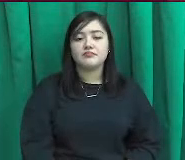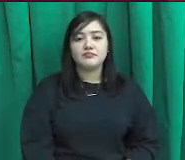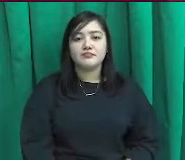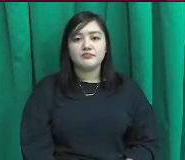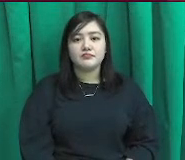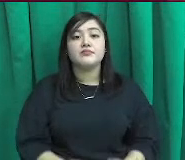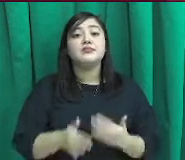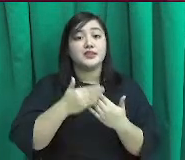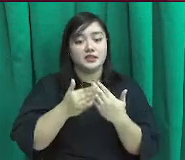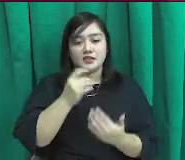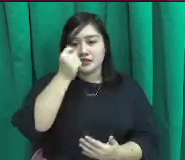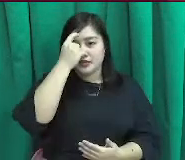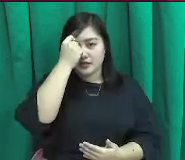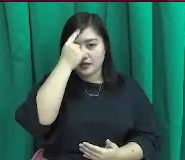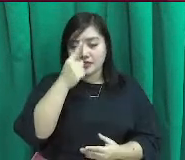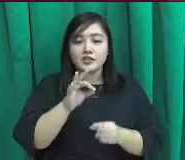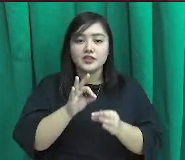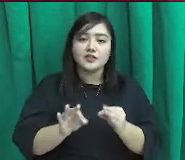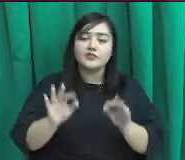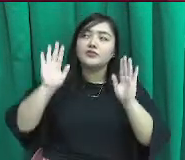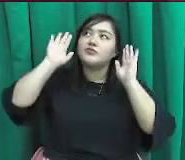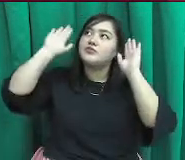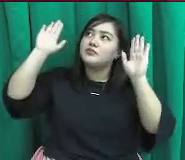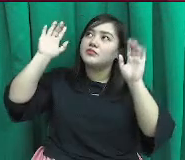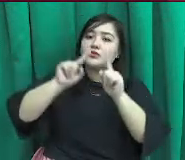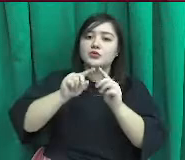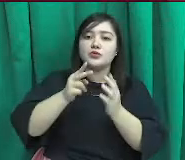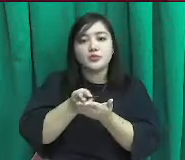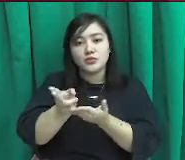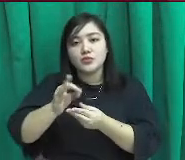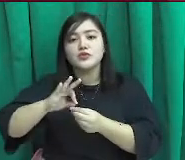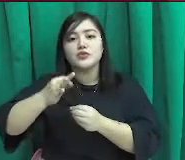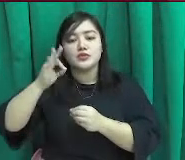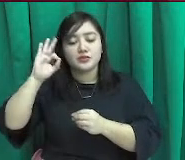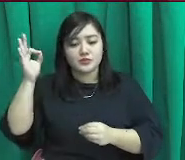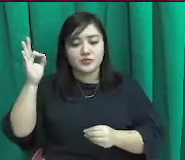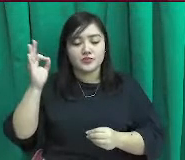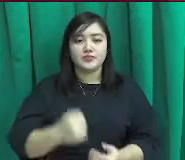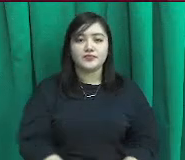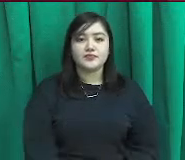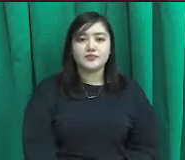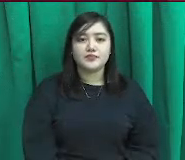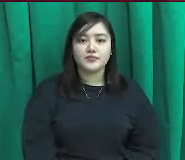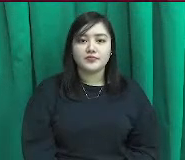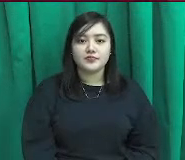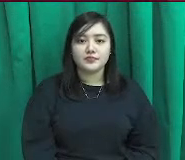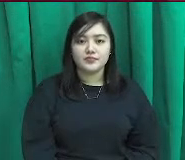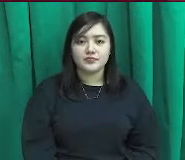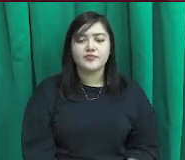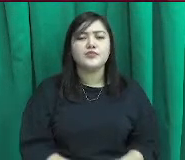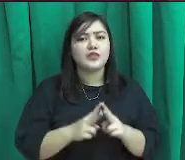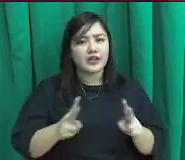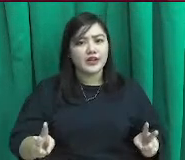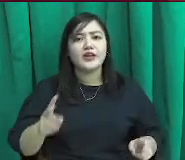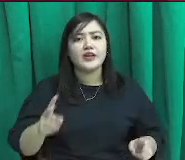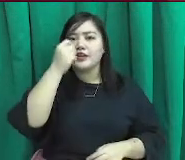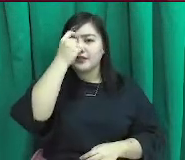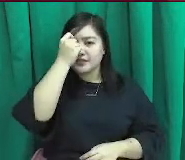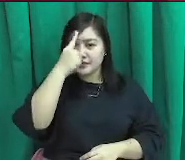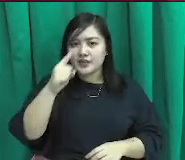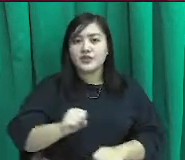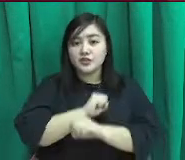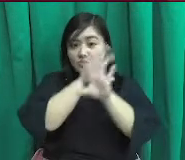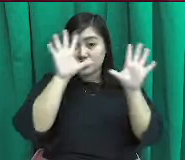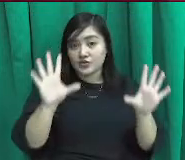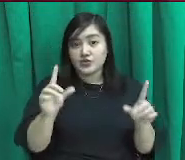ay magpapasakop sa banal na Espiritu. Mauunawaan nating maigi kung gaano kalinaw ang salita ng Diyos. Amen. Na